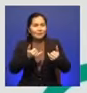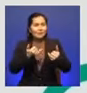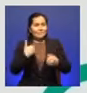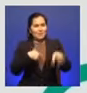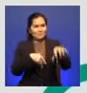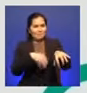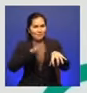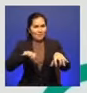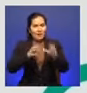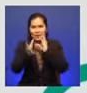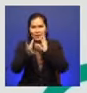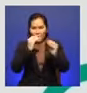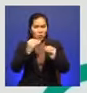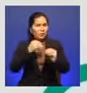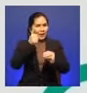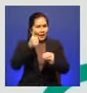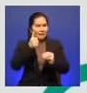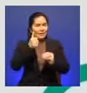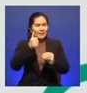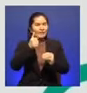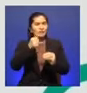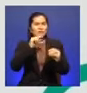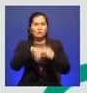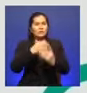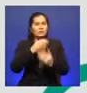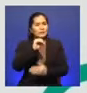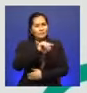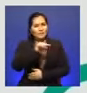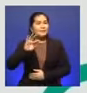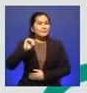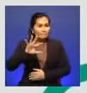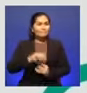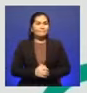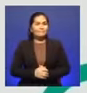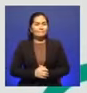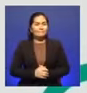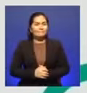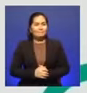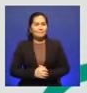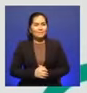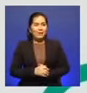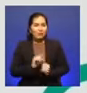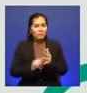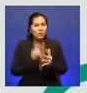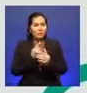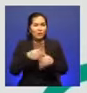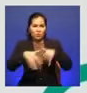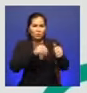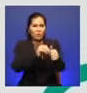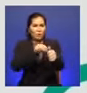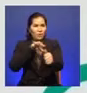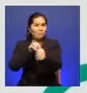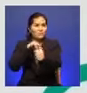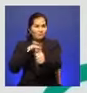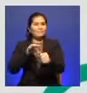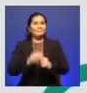ามีอยู่40-45แหล่งเรียนรู้นะครับแล้วก็จนนำไปสู่การสร้างผู้นำในชุมชนนะครับ